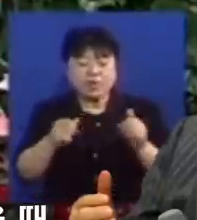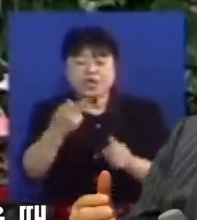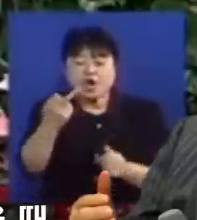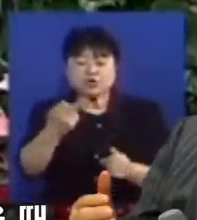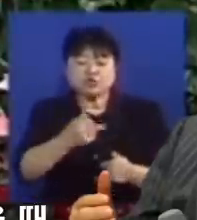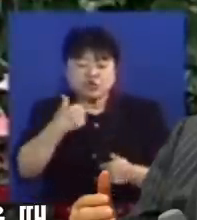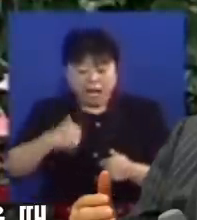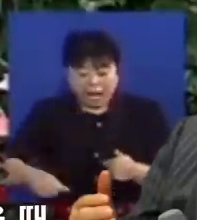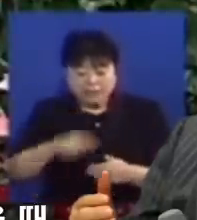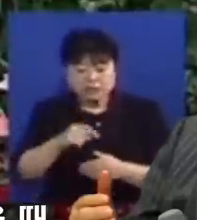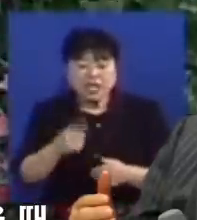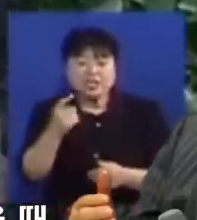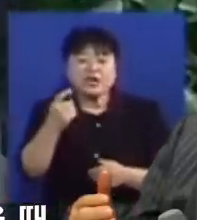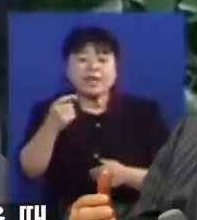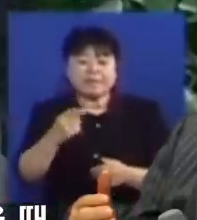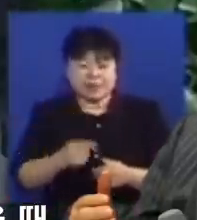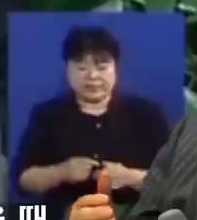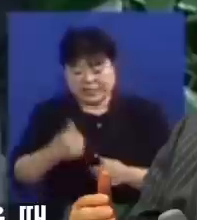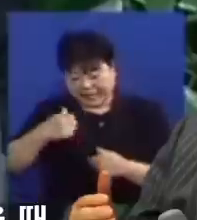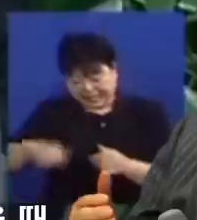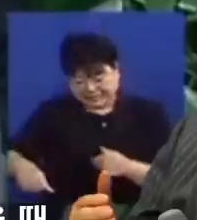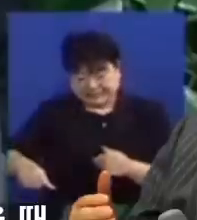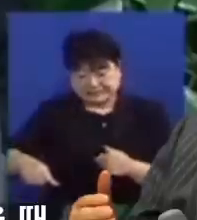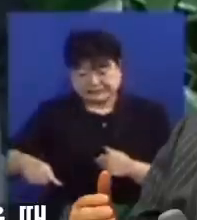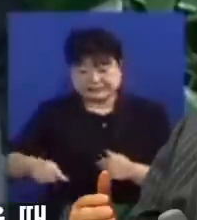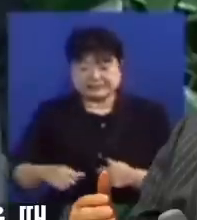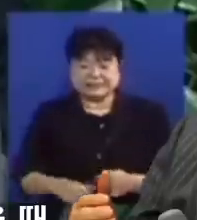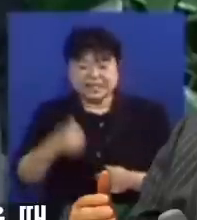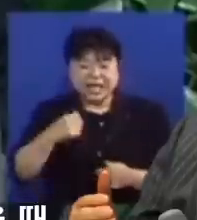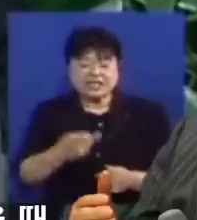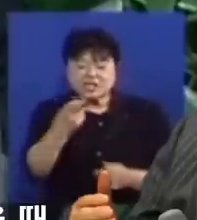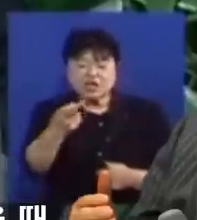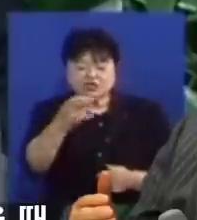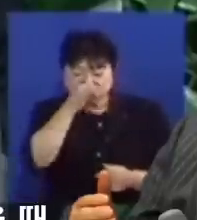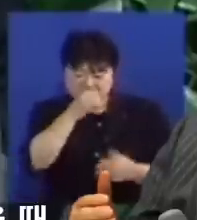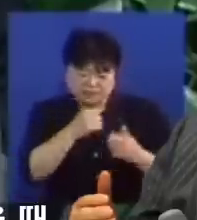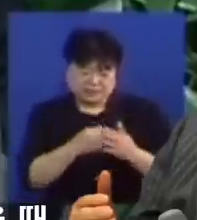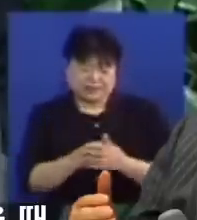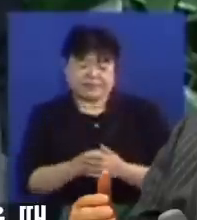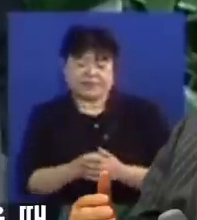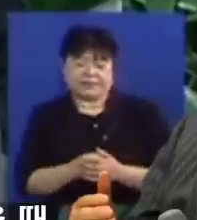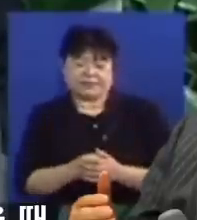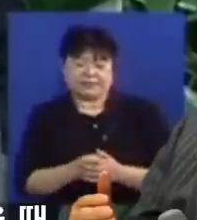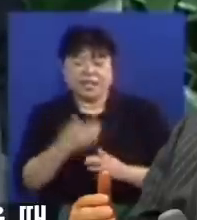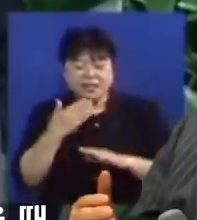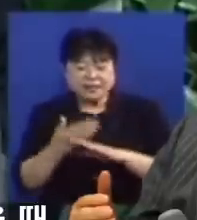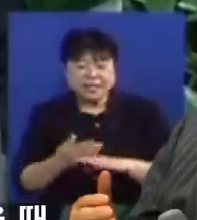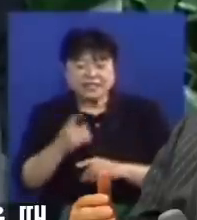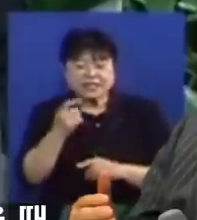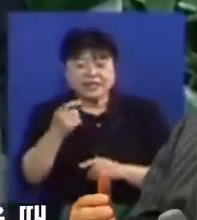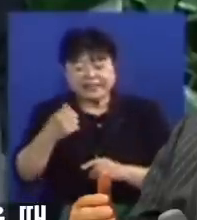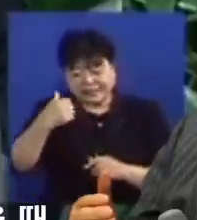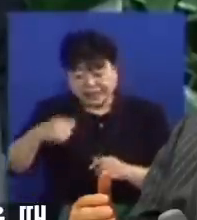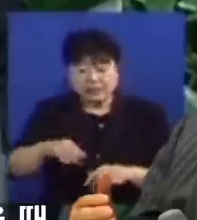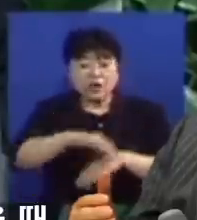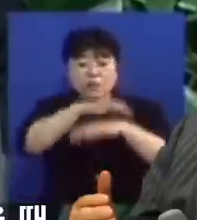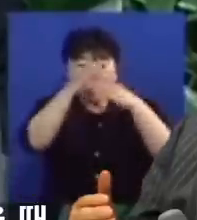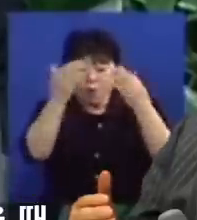아들 중에 열한째 아들입니다. 그런데 아들이 열둘이나 있는데 다른 열한 아들들은